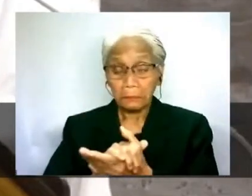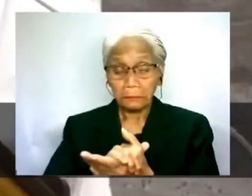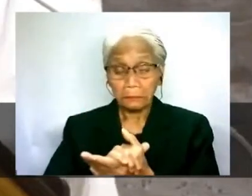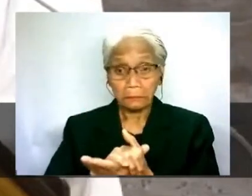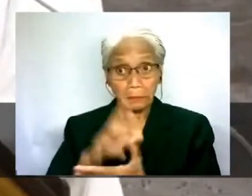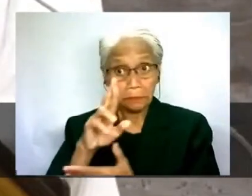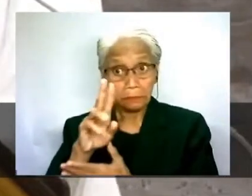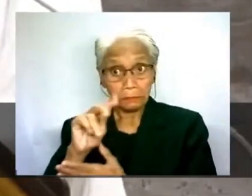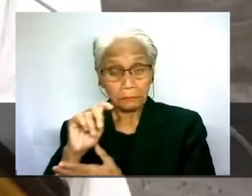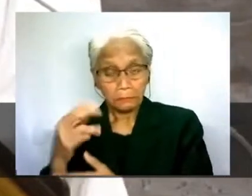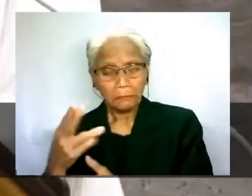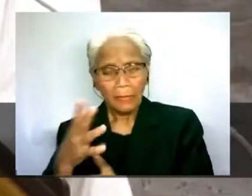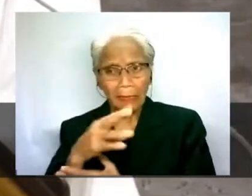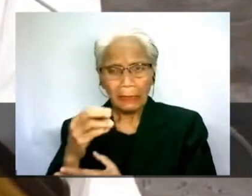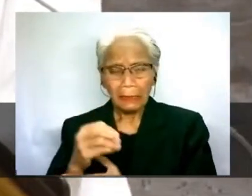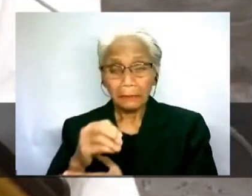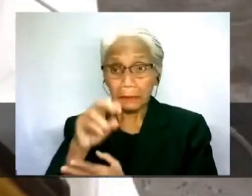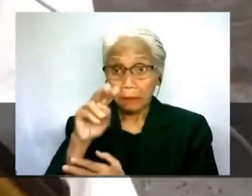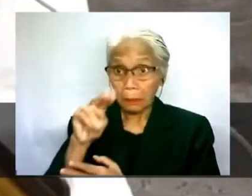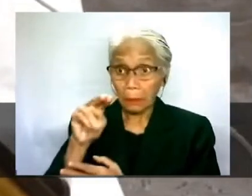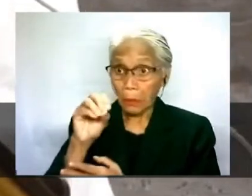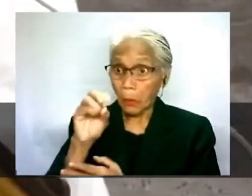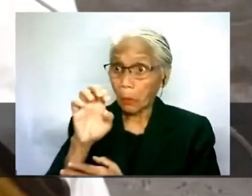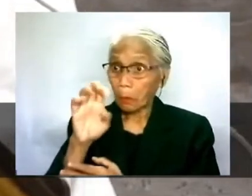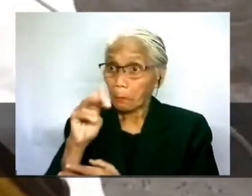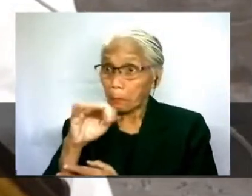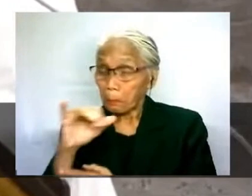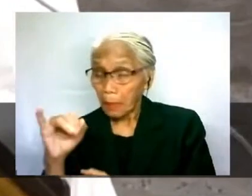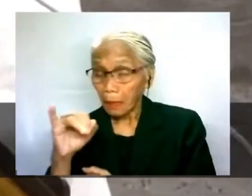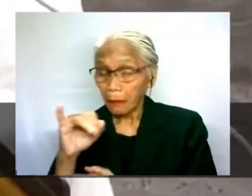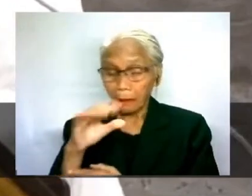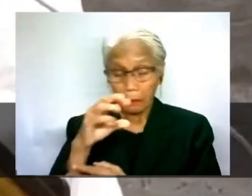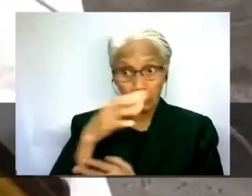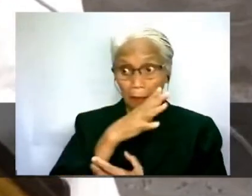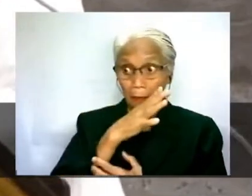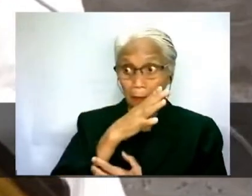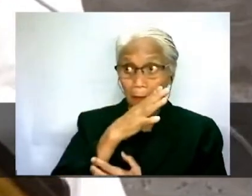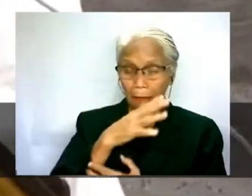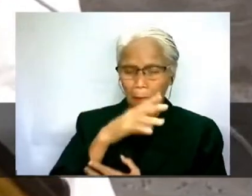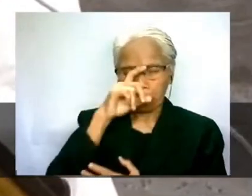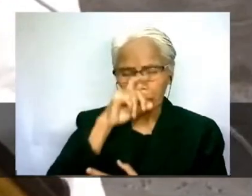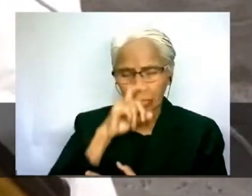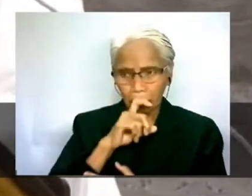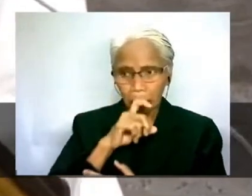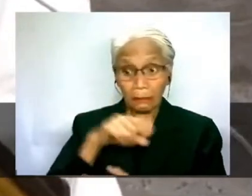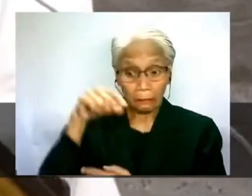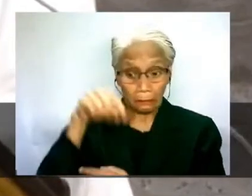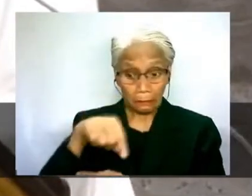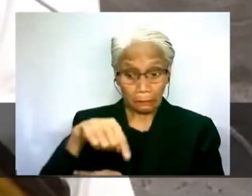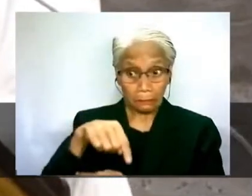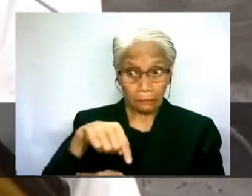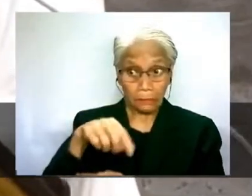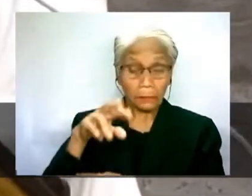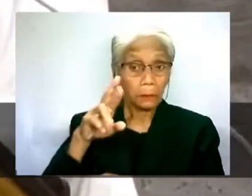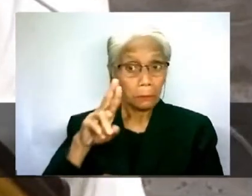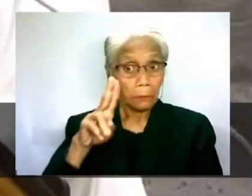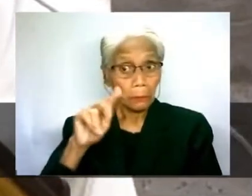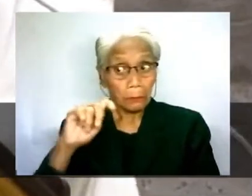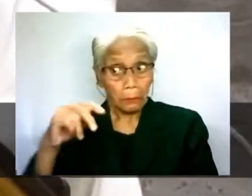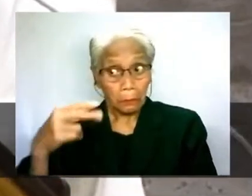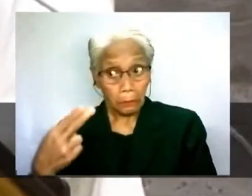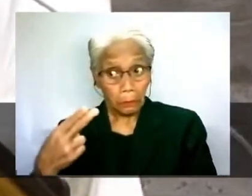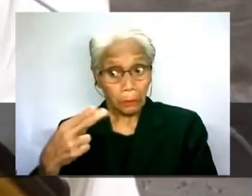ay matanda na. At si Ruth, na naging asawa ni Boaz, ay naging